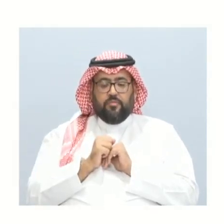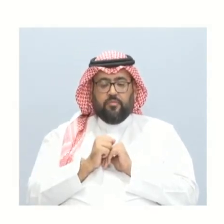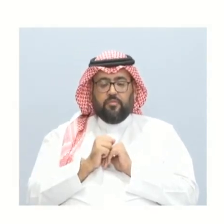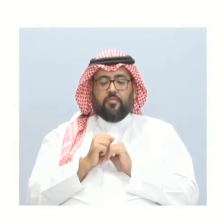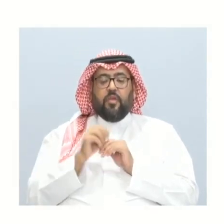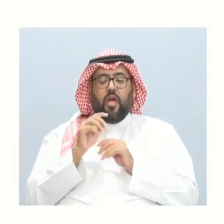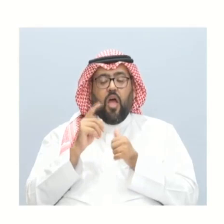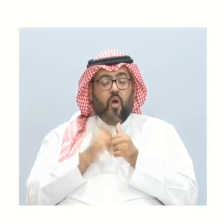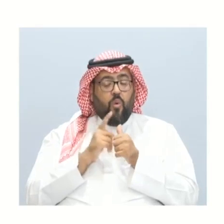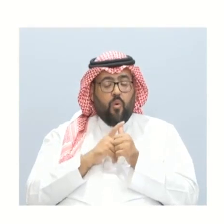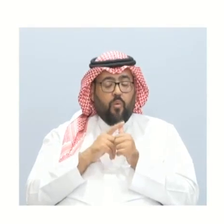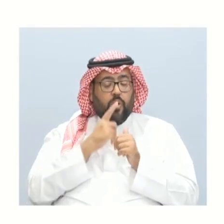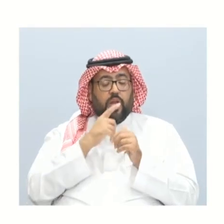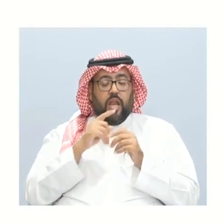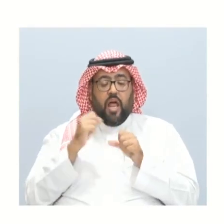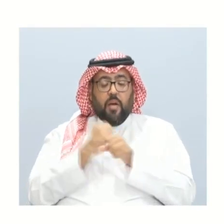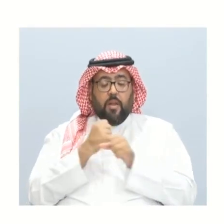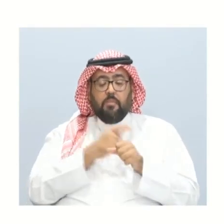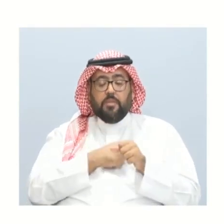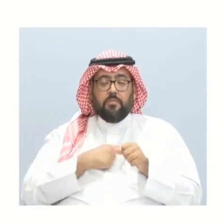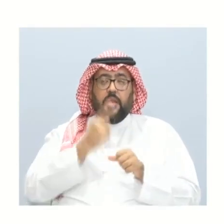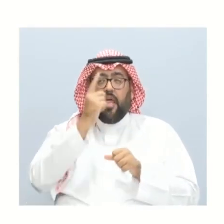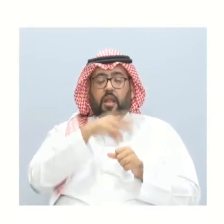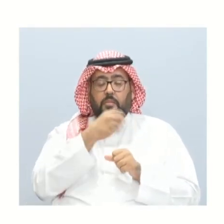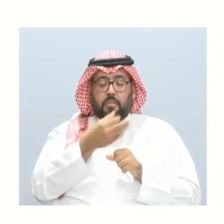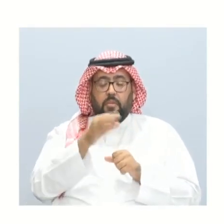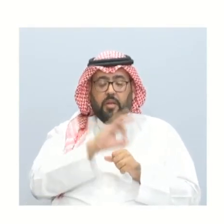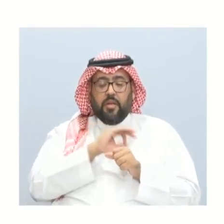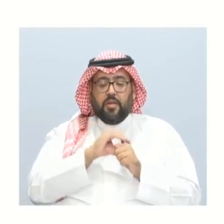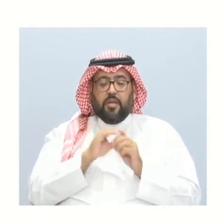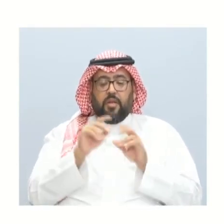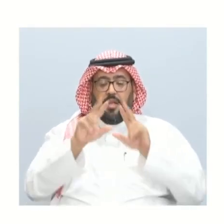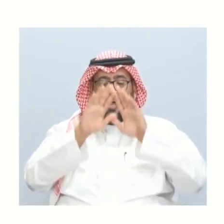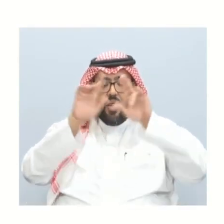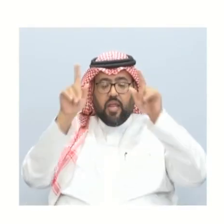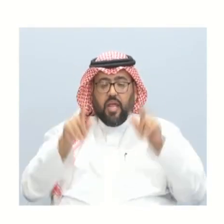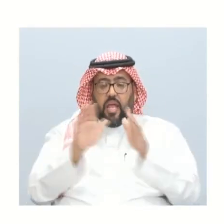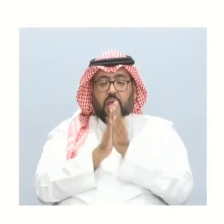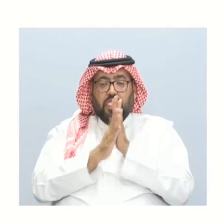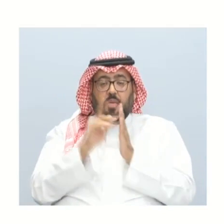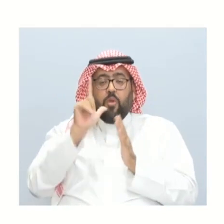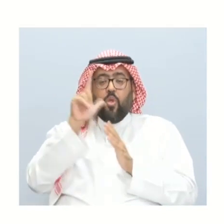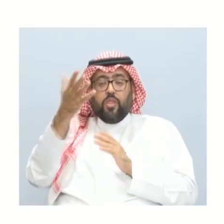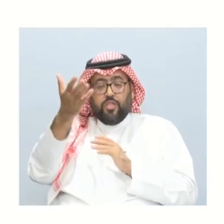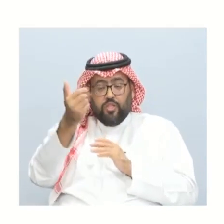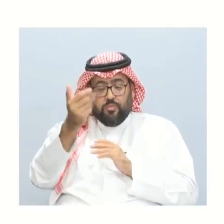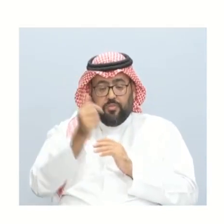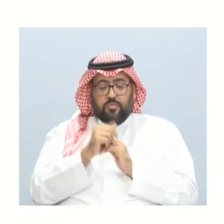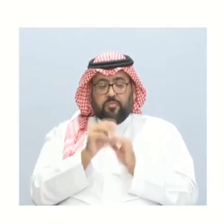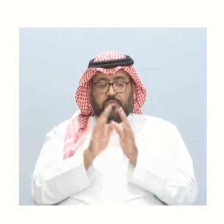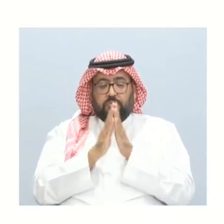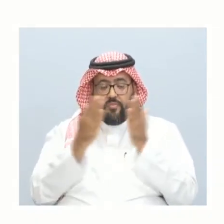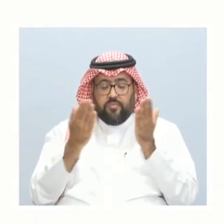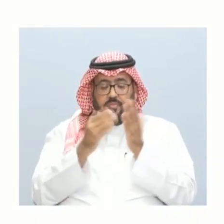كالعاده نبدا ببسم الله الرحمن الرحيم وناتي بالكتاب ونفتح على